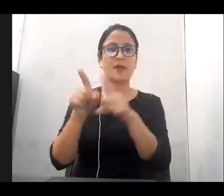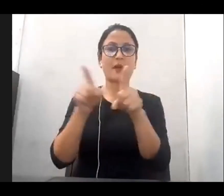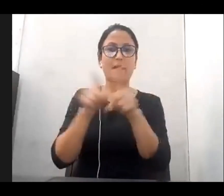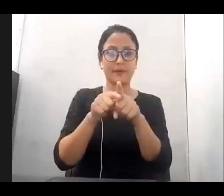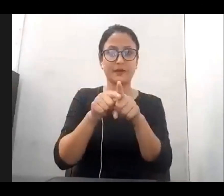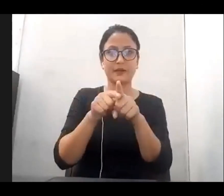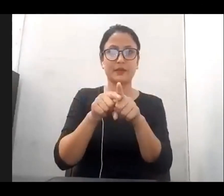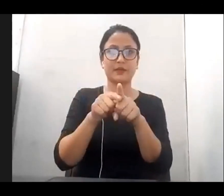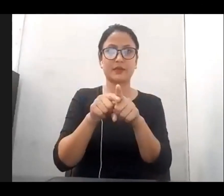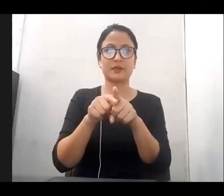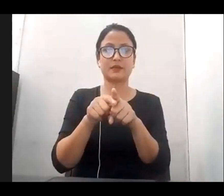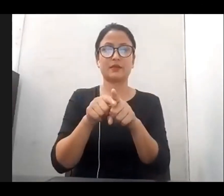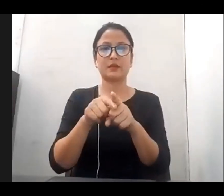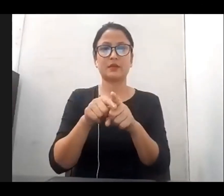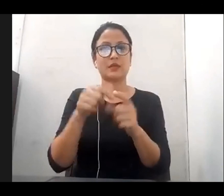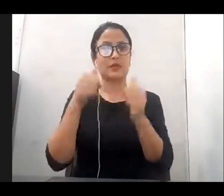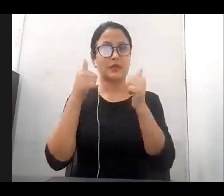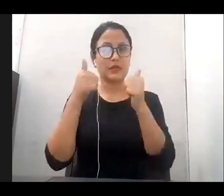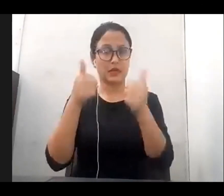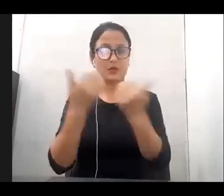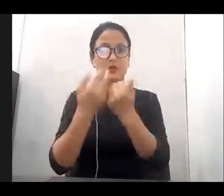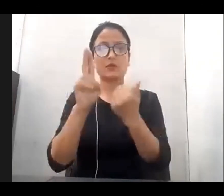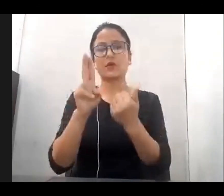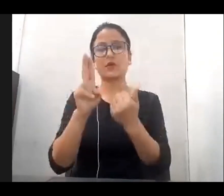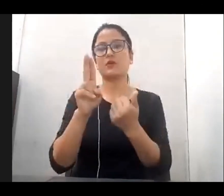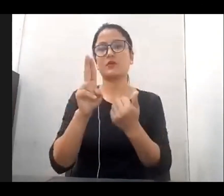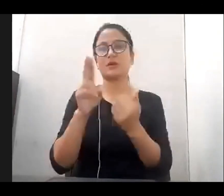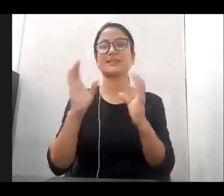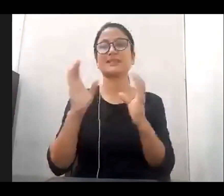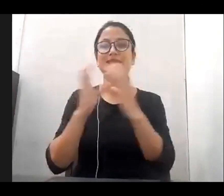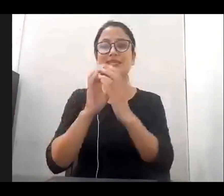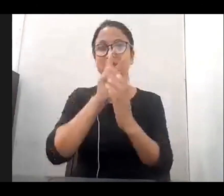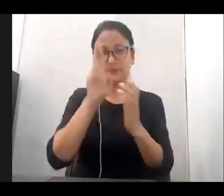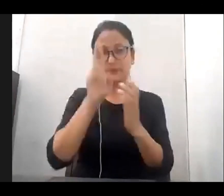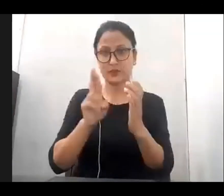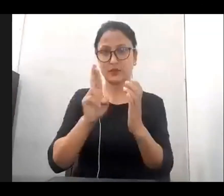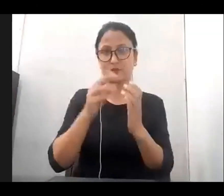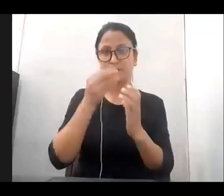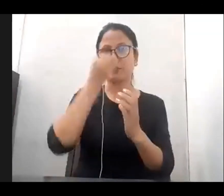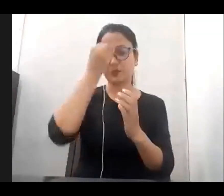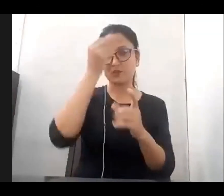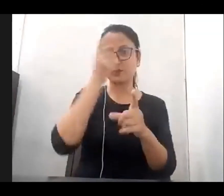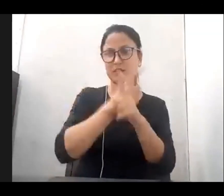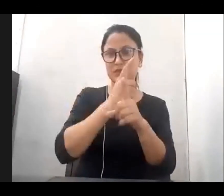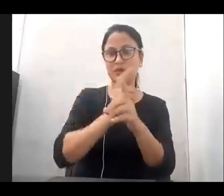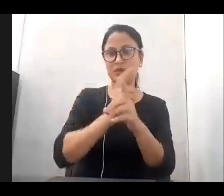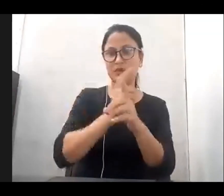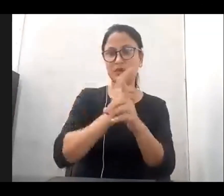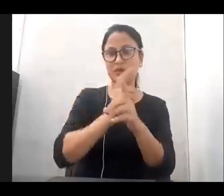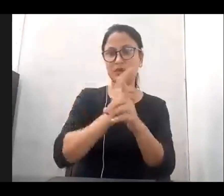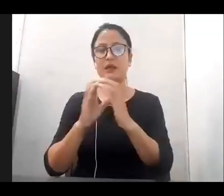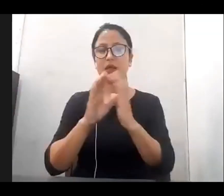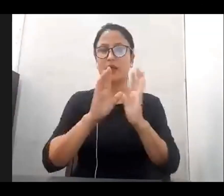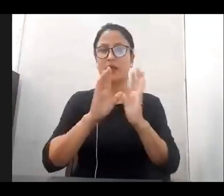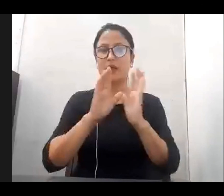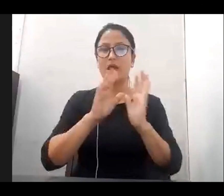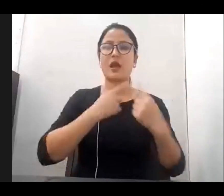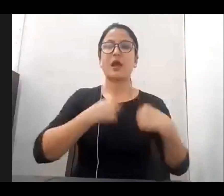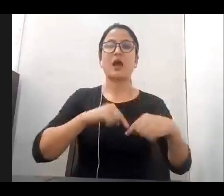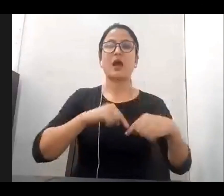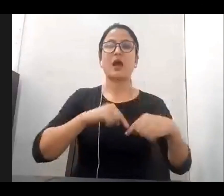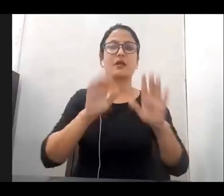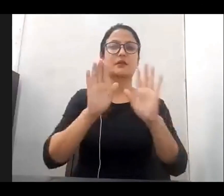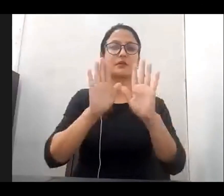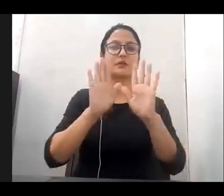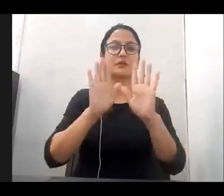राम्रो गर्नुभएकोमा चाहिँ टिम लगायत पशुपति सर लगायत उहाँको टिमलाई चाहिँ म हार्दिक धन्यवाद दिन चाहन्छौँ।